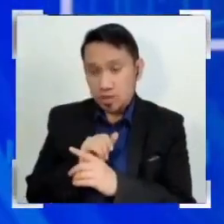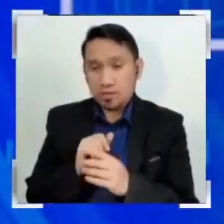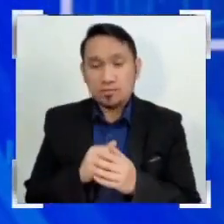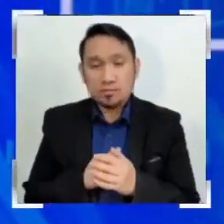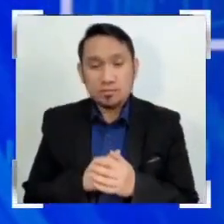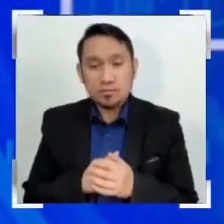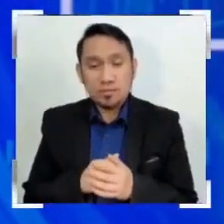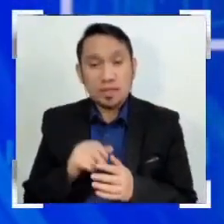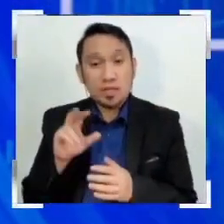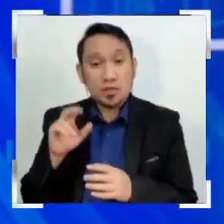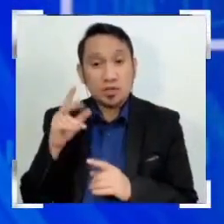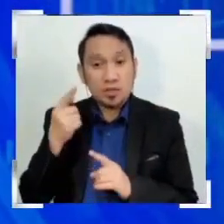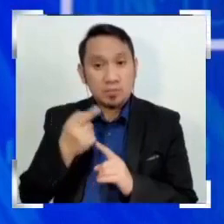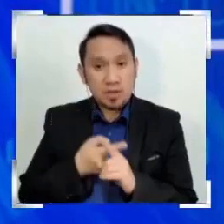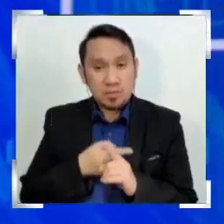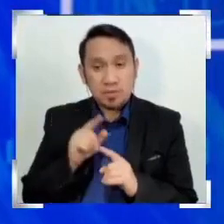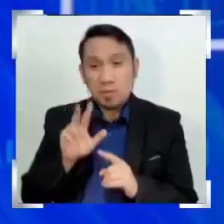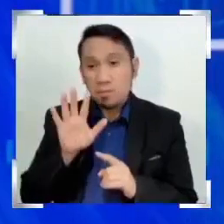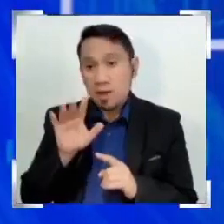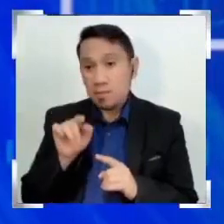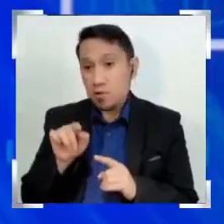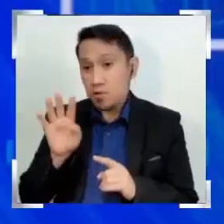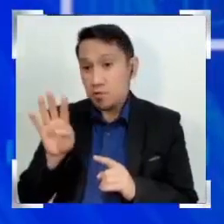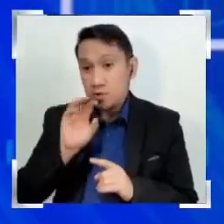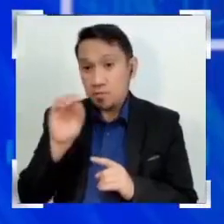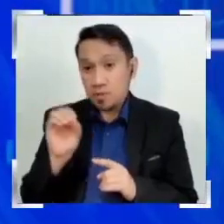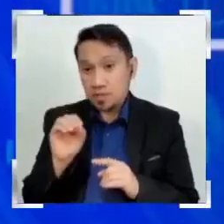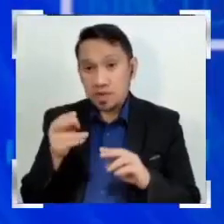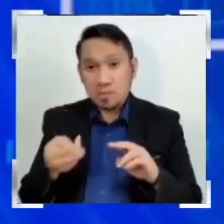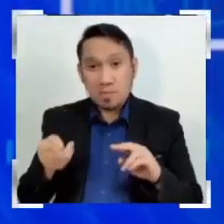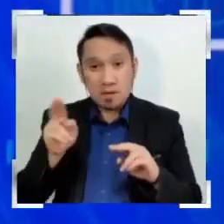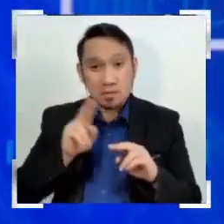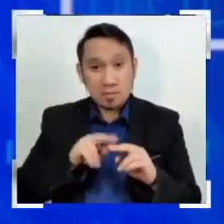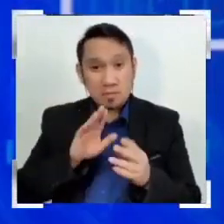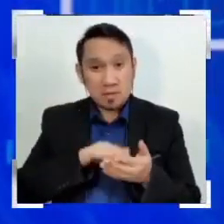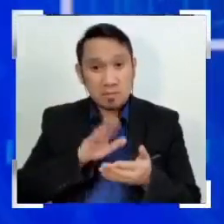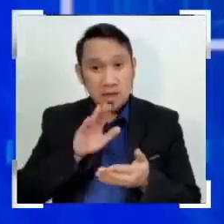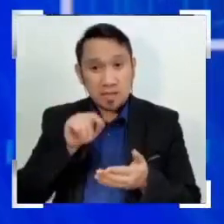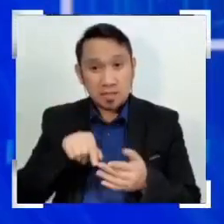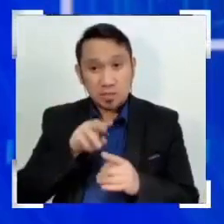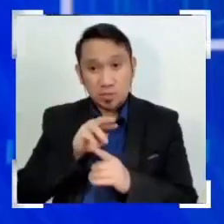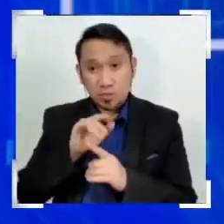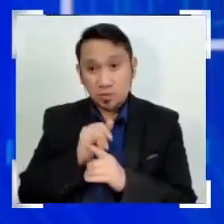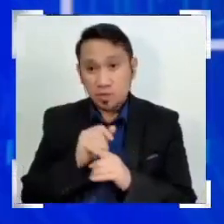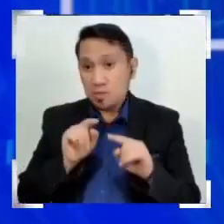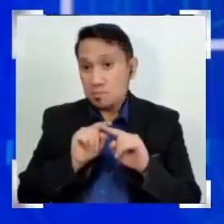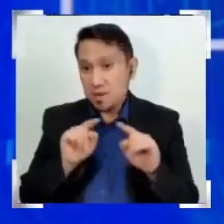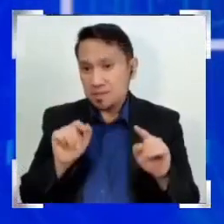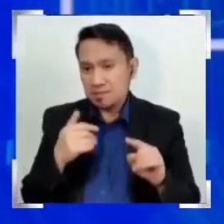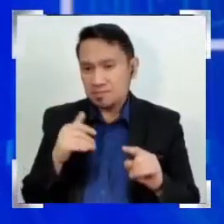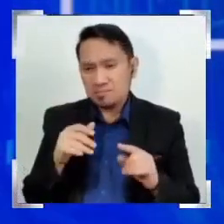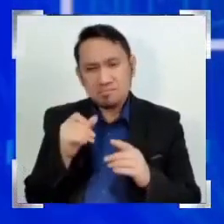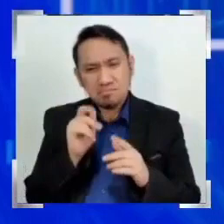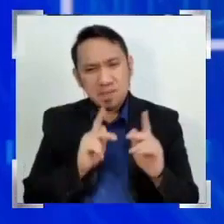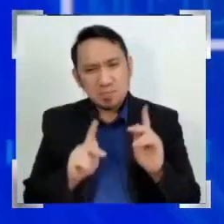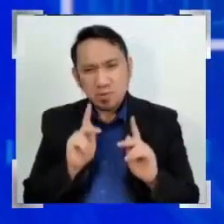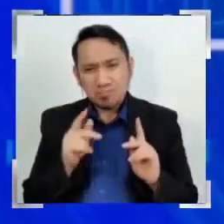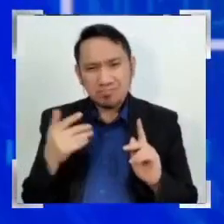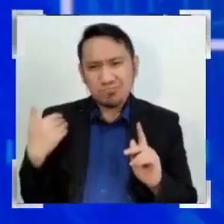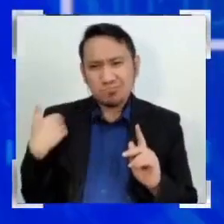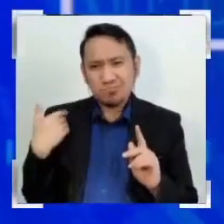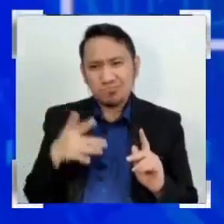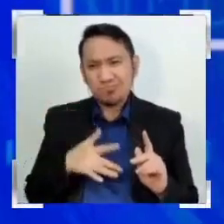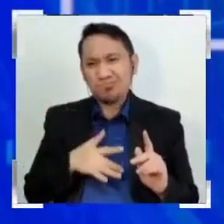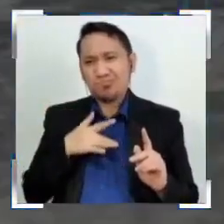13 buwan na naitalang 5.4% na inflation rate ngayong Hulyo. Pero hindi pa raw yan ramdam ng ilan. Saksi si